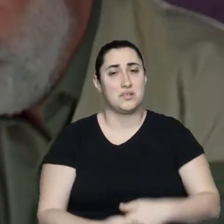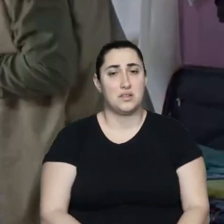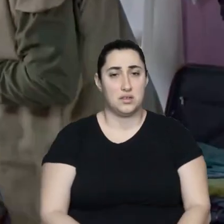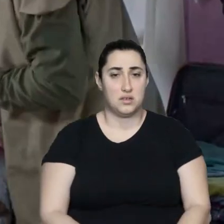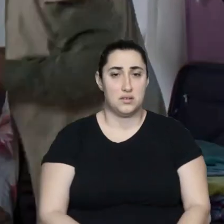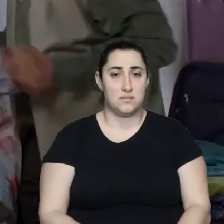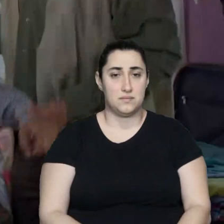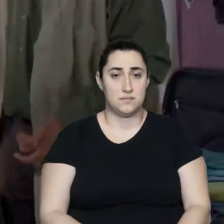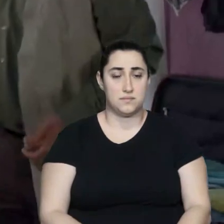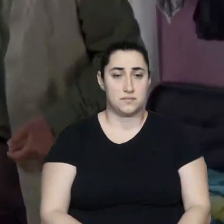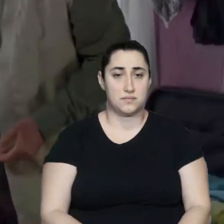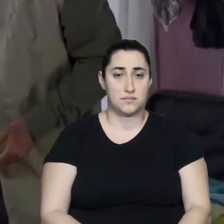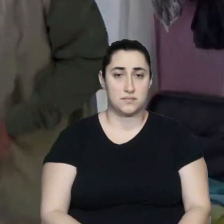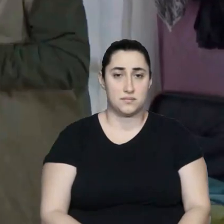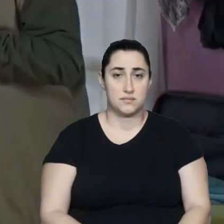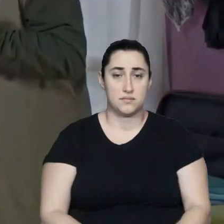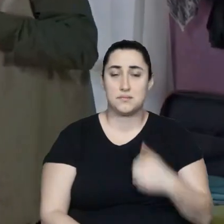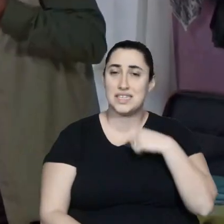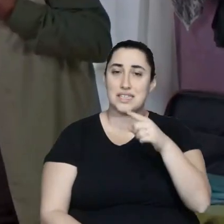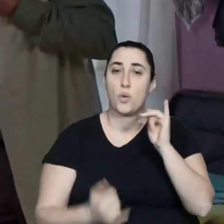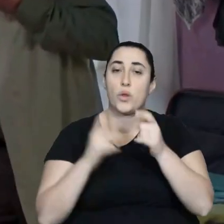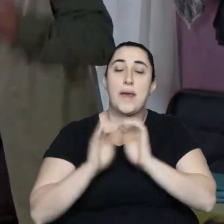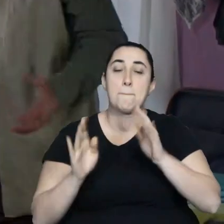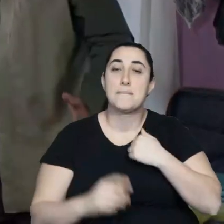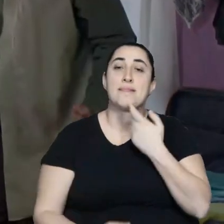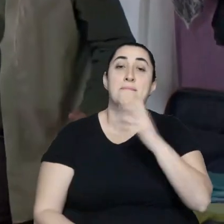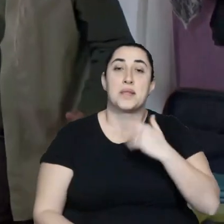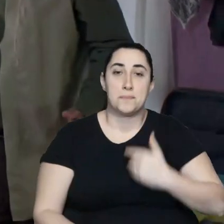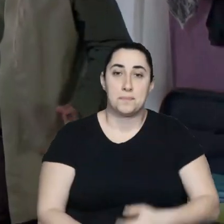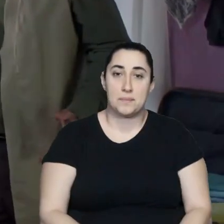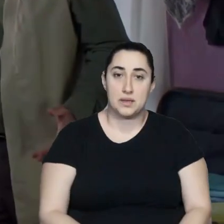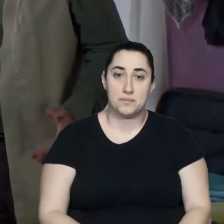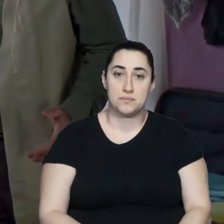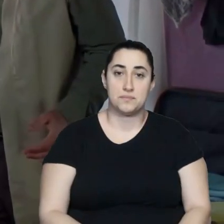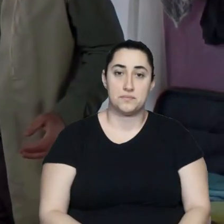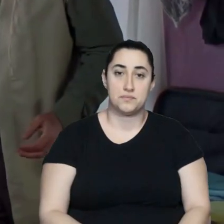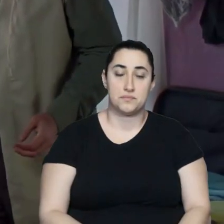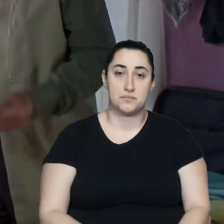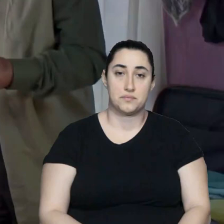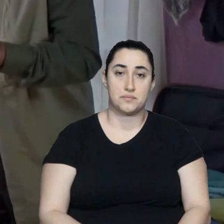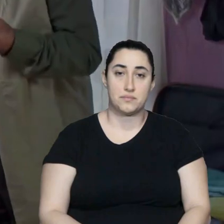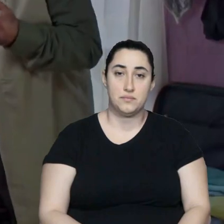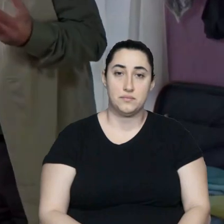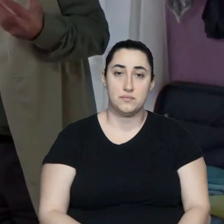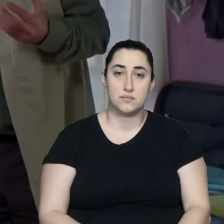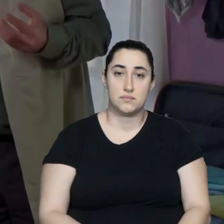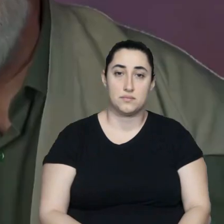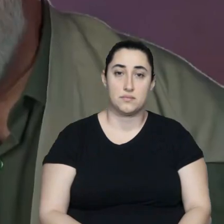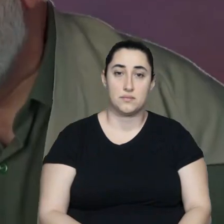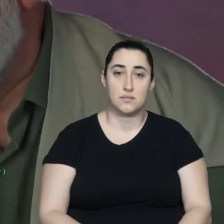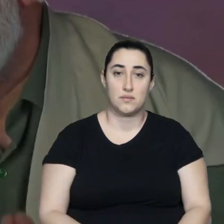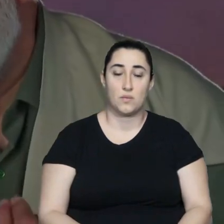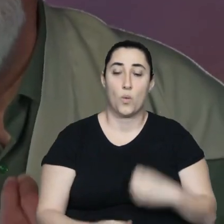Settar tutup kaldırdı. Ben sana yalaza yapmayacaksın demedim mi? He? Kazığı yerinden